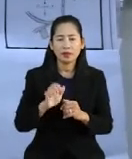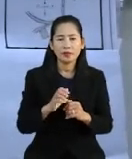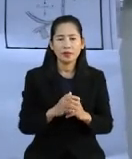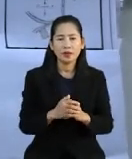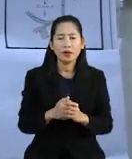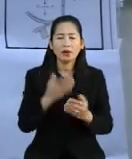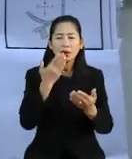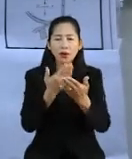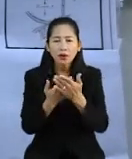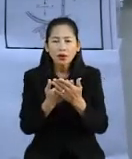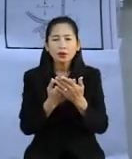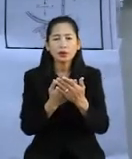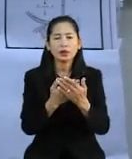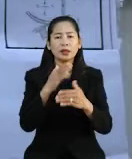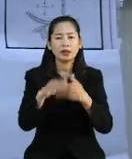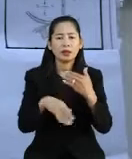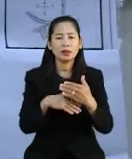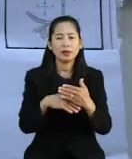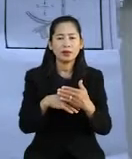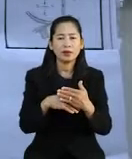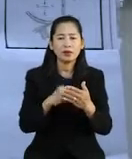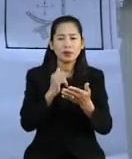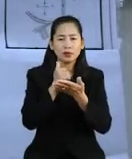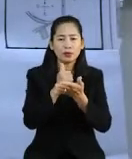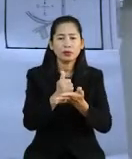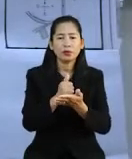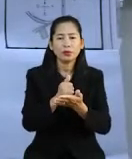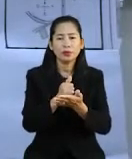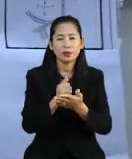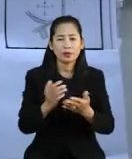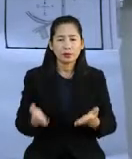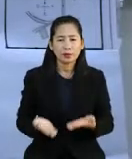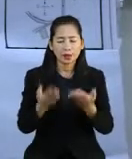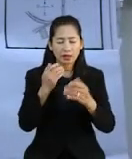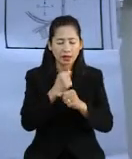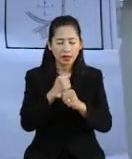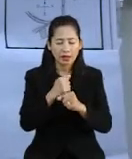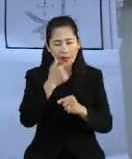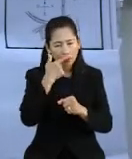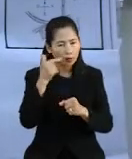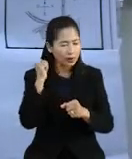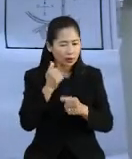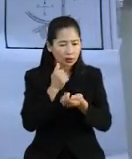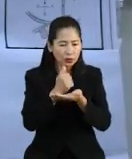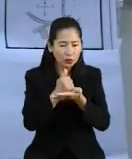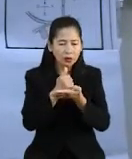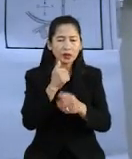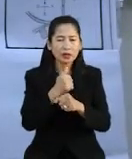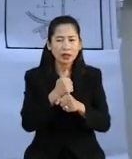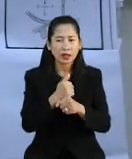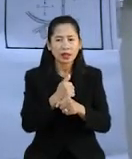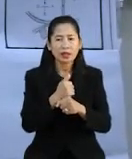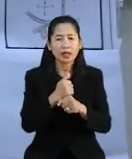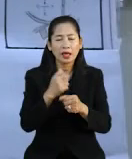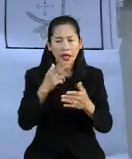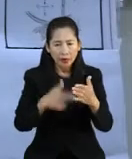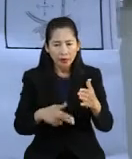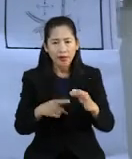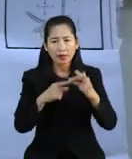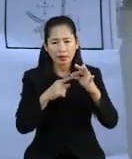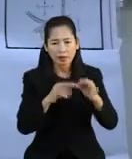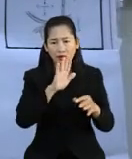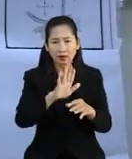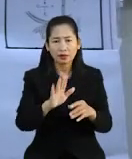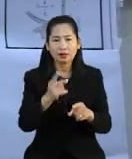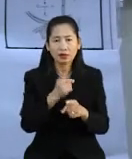chả à con cha nó con nhé complete ở chui ở samara càng nhẹ bụng mà đái phong chui thôi cái cá con hai ở vậy đại pc cứ